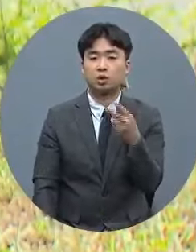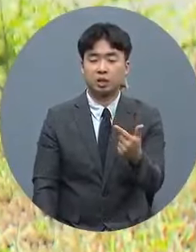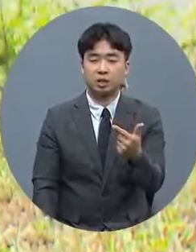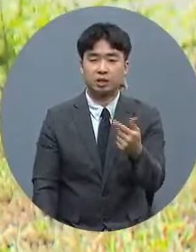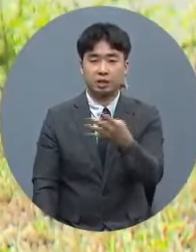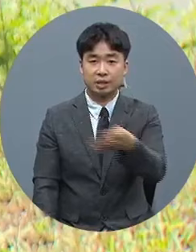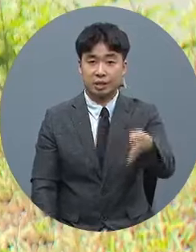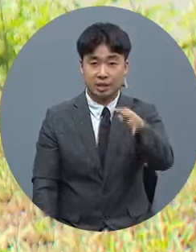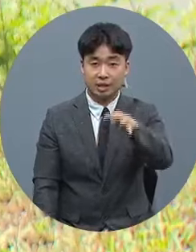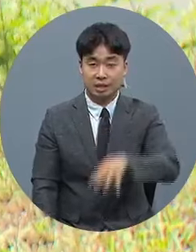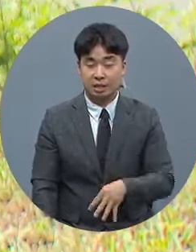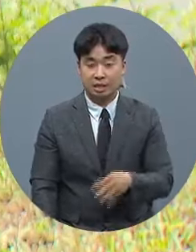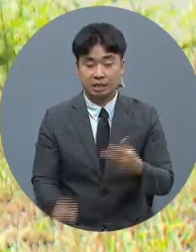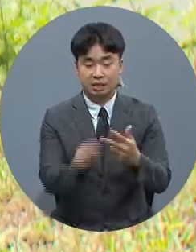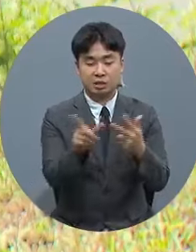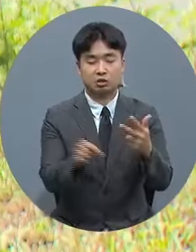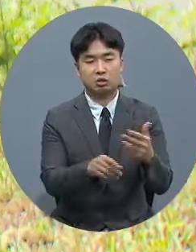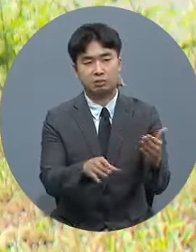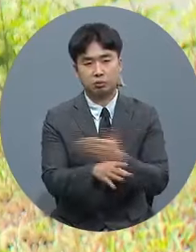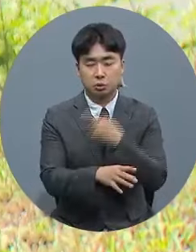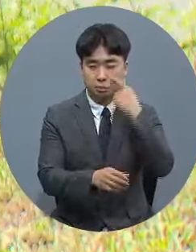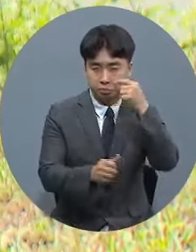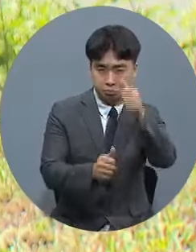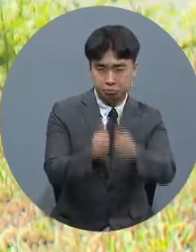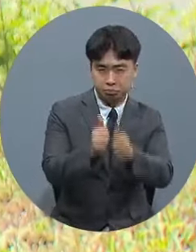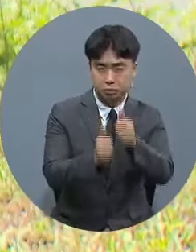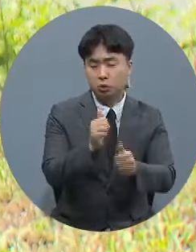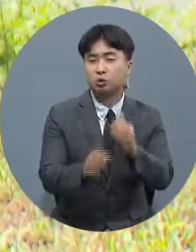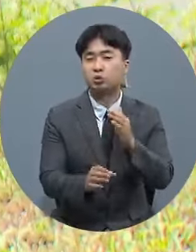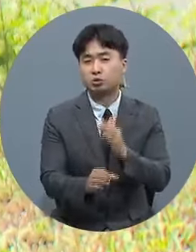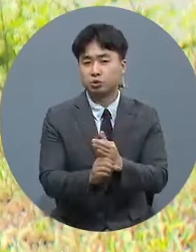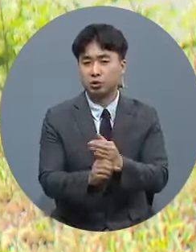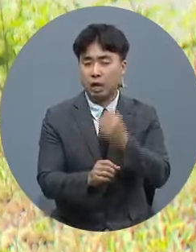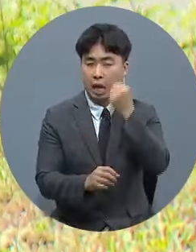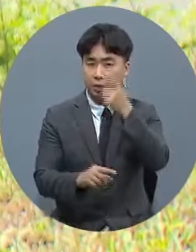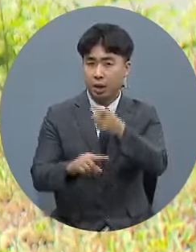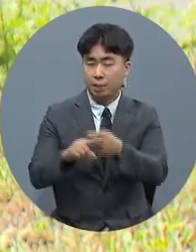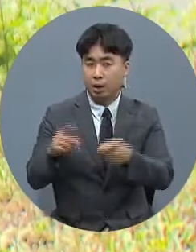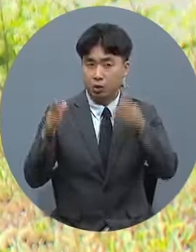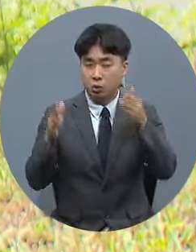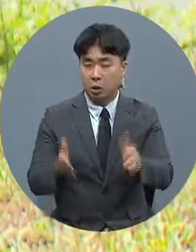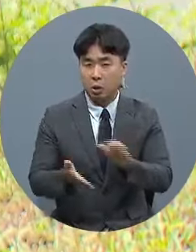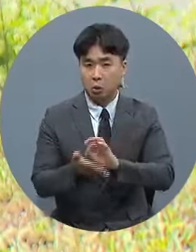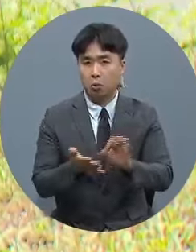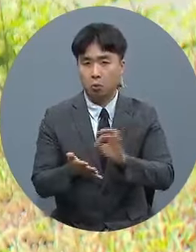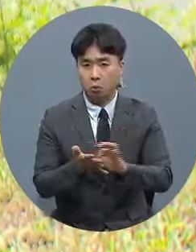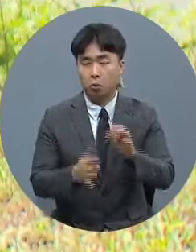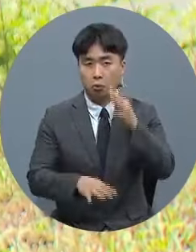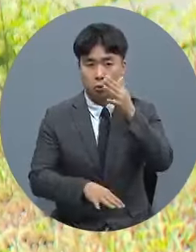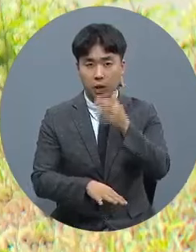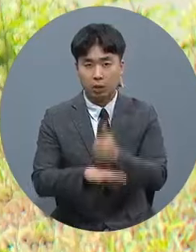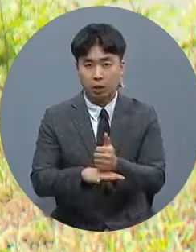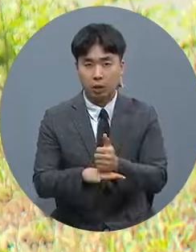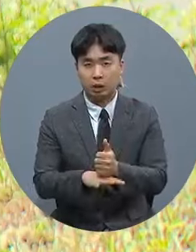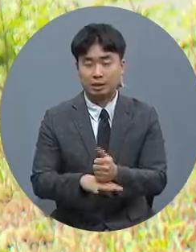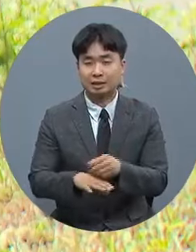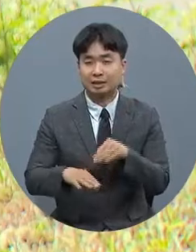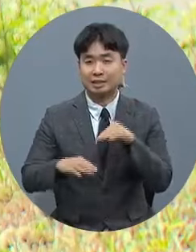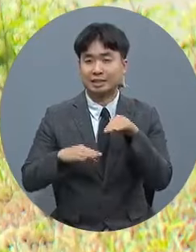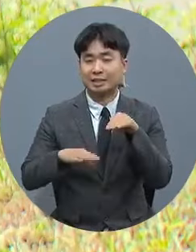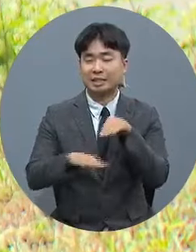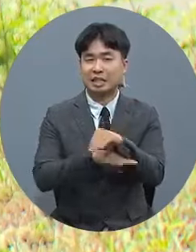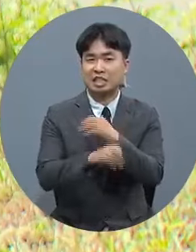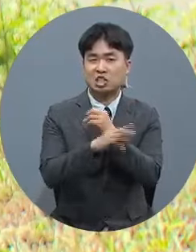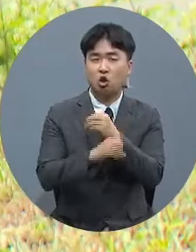교차로 시스템은 지난달부터 시범 운영에 들어갔습니다. 한 달 반가량 사용해본 결과 차량들이 신호를 받기 위해